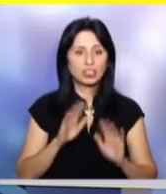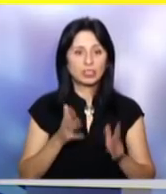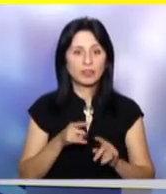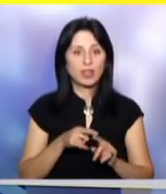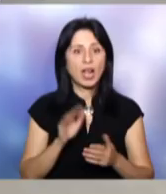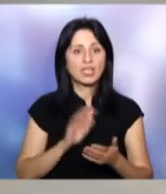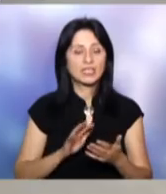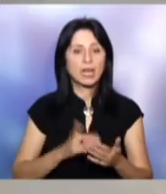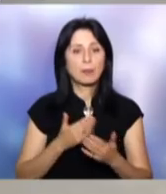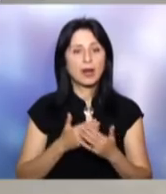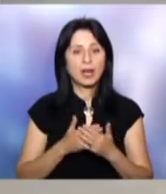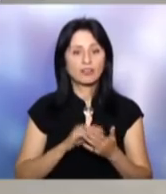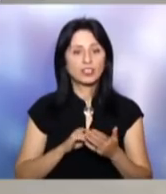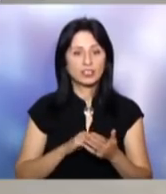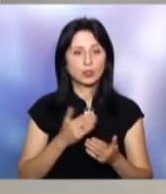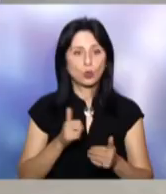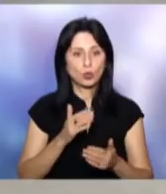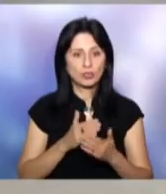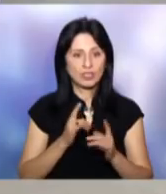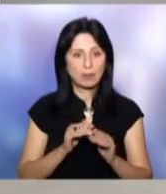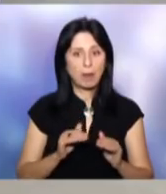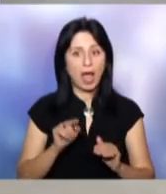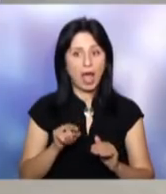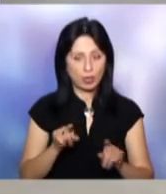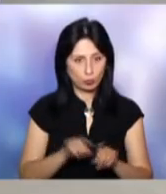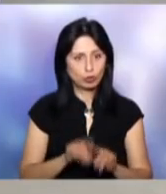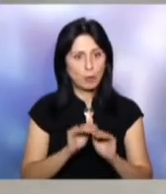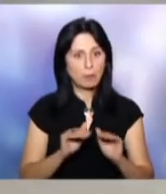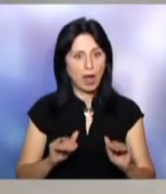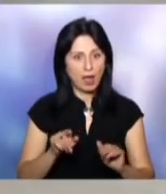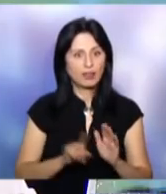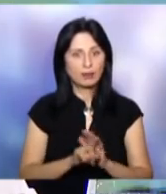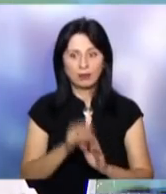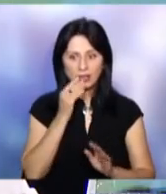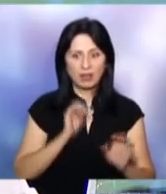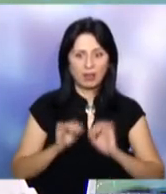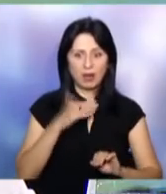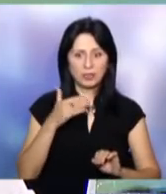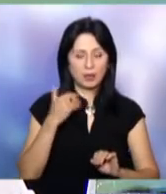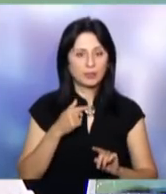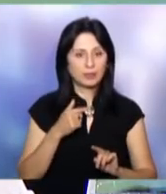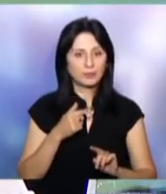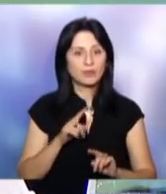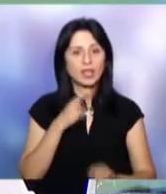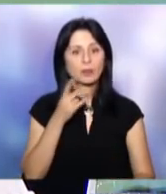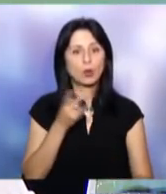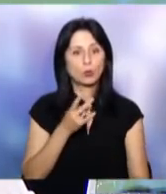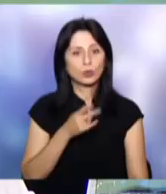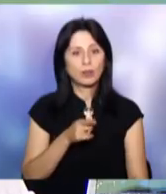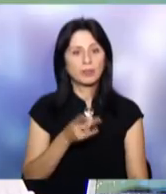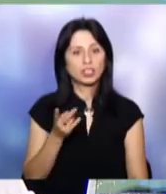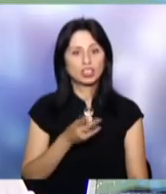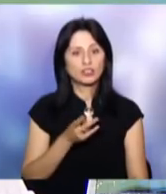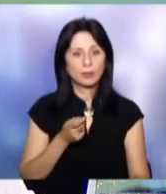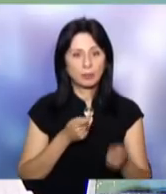შემთხვევები აღწერილია მაგალითად ისეთ სოციუმში, როგორც არის საბავშვო ბაღი ან სასკოლო დაწესებულება. რა თქმა უნდა, ამას